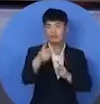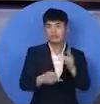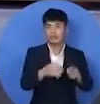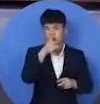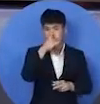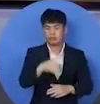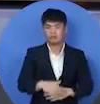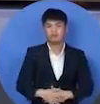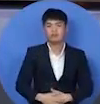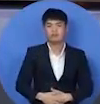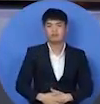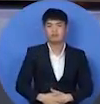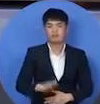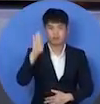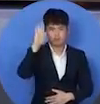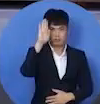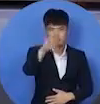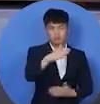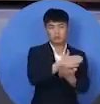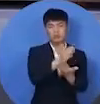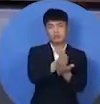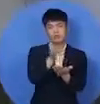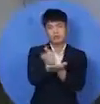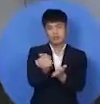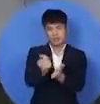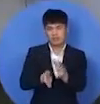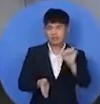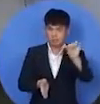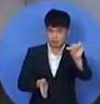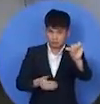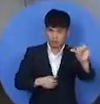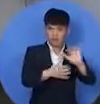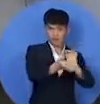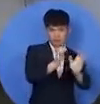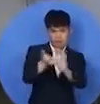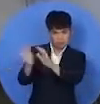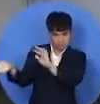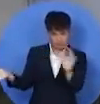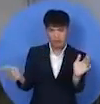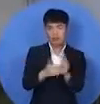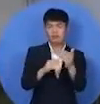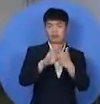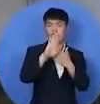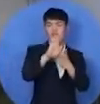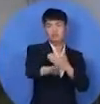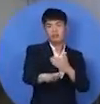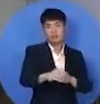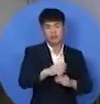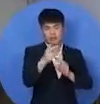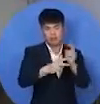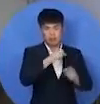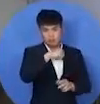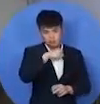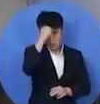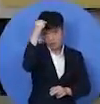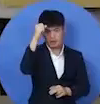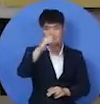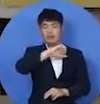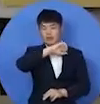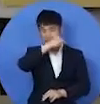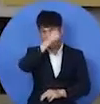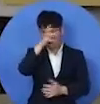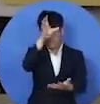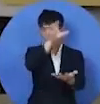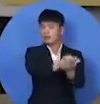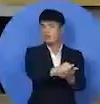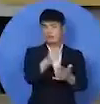나뉘는데요. 앞으로 이 사업들은 5개 분과위원회별로 사업 타당성에 대한 검토를 거쳐 선정사업에 대해 예산